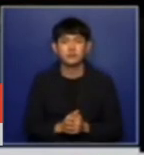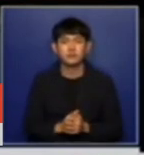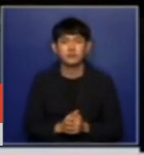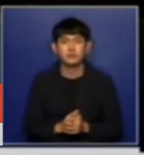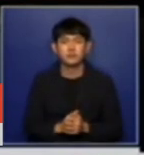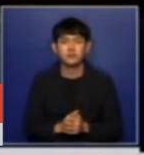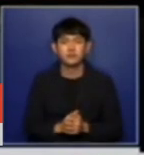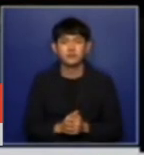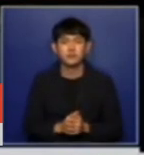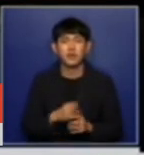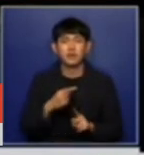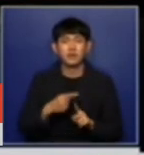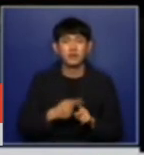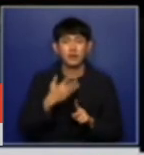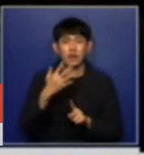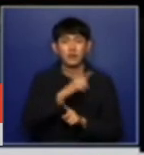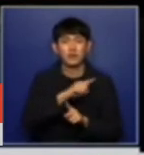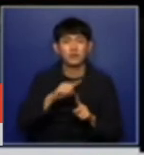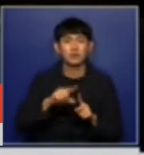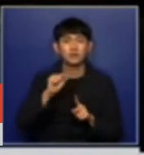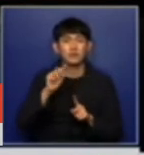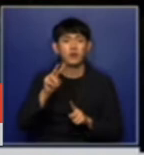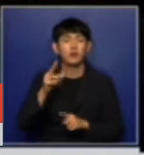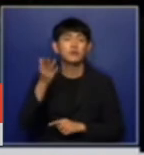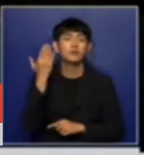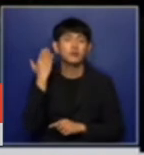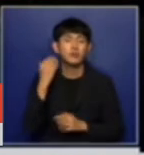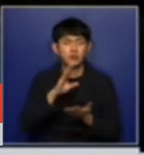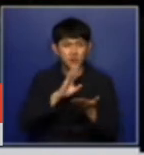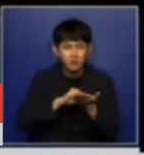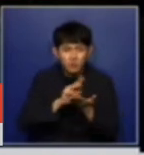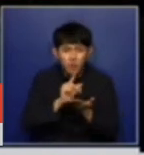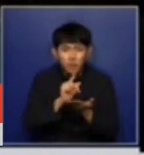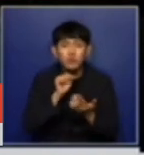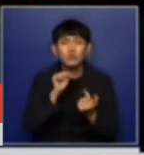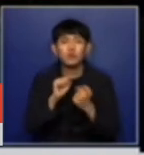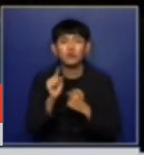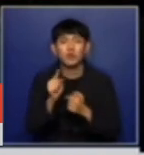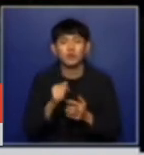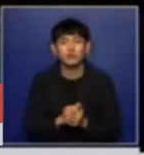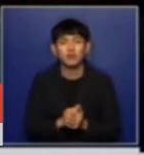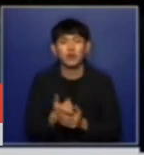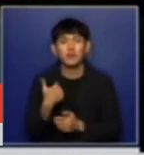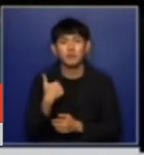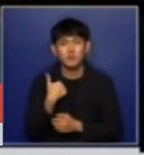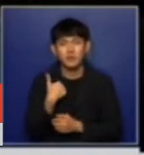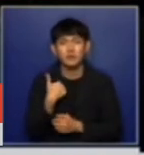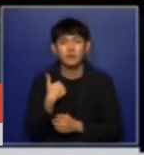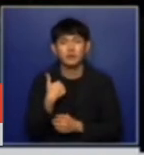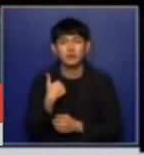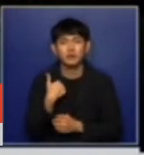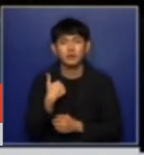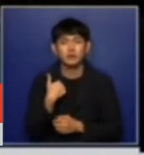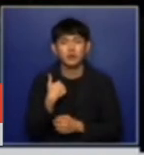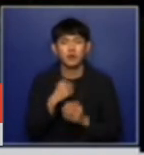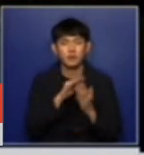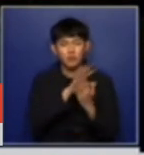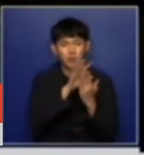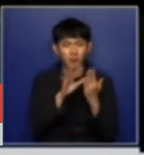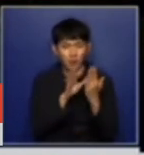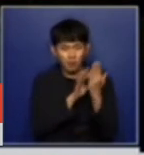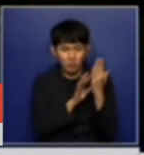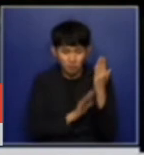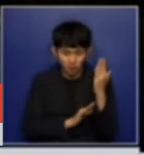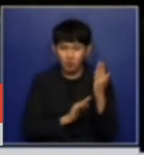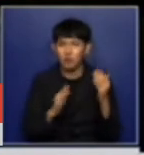เมื่อวันที่22พฤษภาที่ผ่านมานะครับรวมเอาทั้งหมดทั้ง4ภูมิภาคแล้งหม